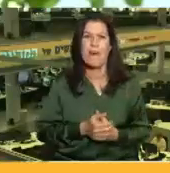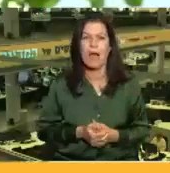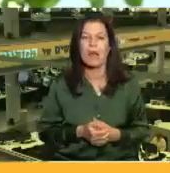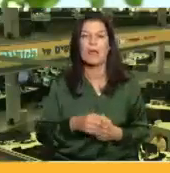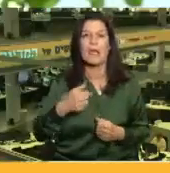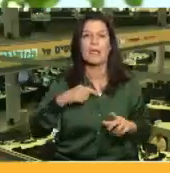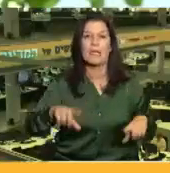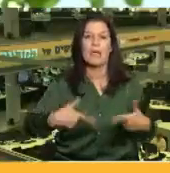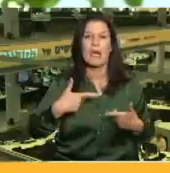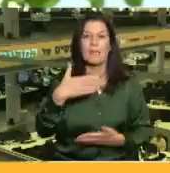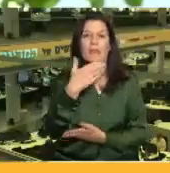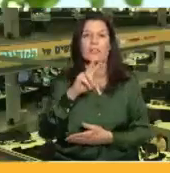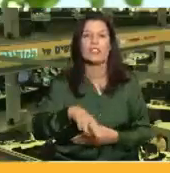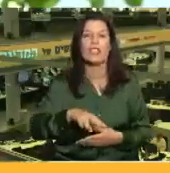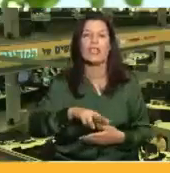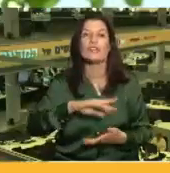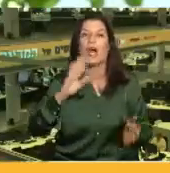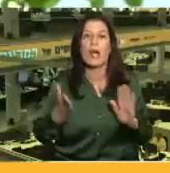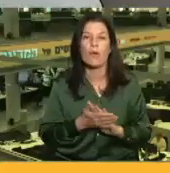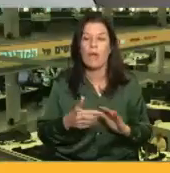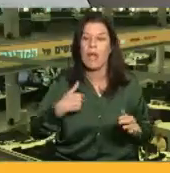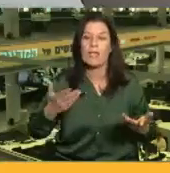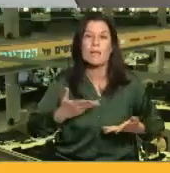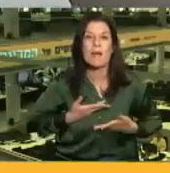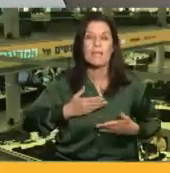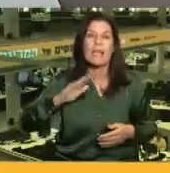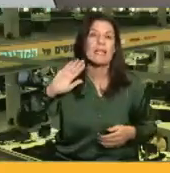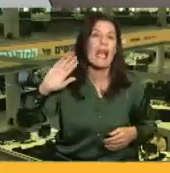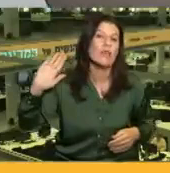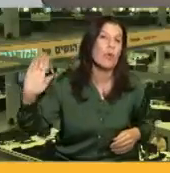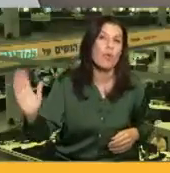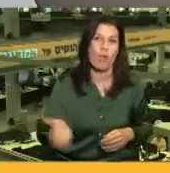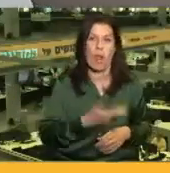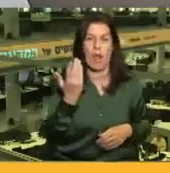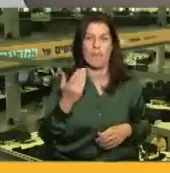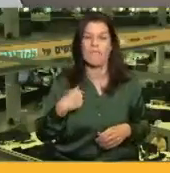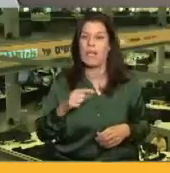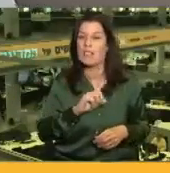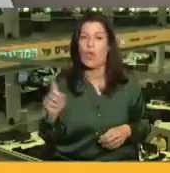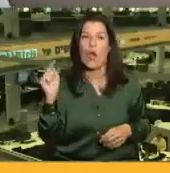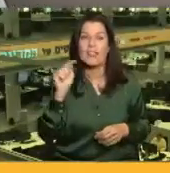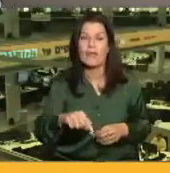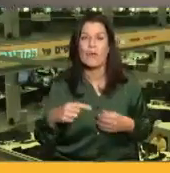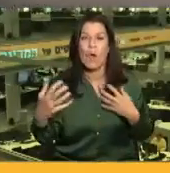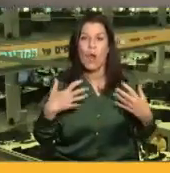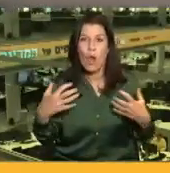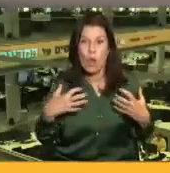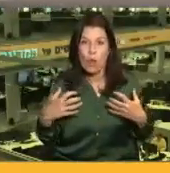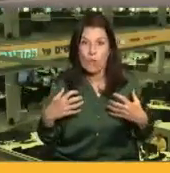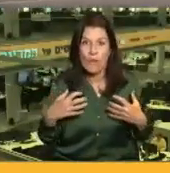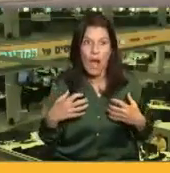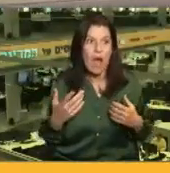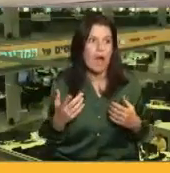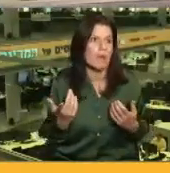שיש בה הכל מהכל. זה בסדר. ואני מקבלת את כולם, ואני לא אגיע לשום הופעה בחיים שיביך מישהו או אותי